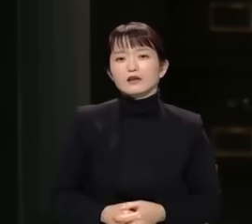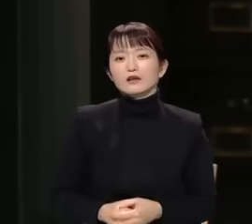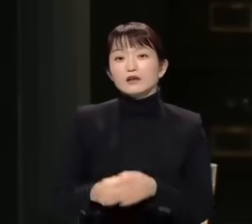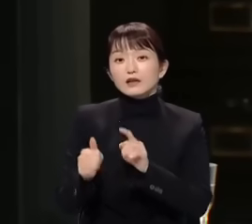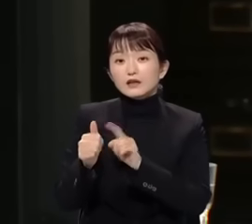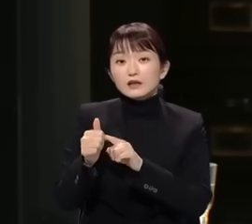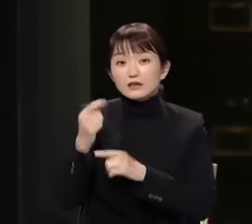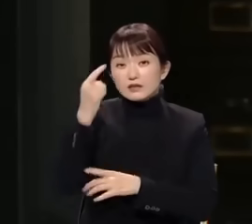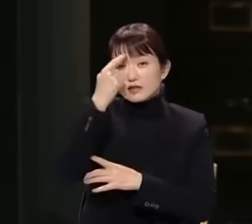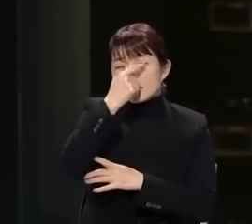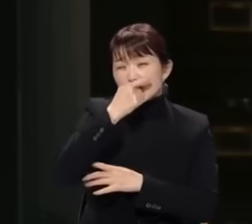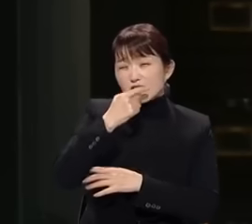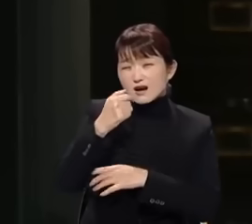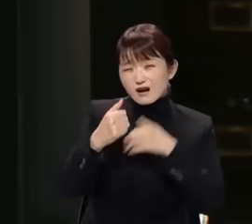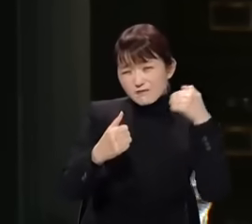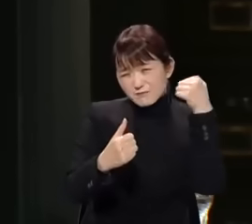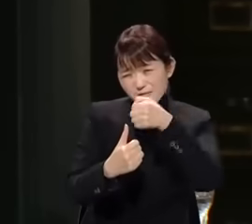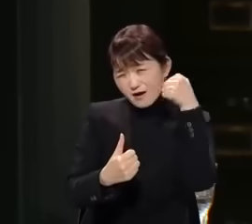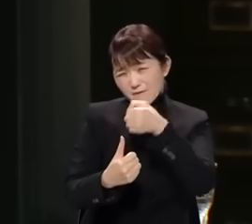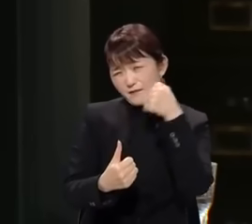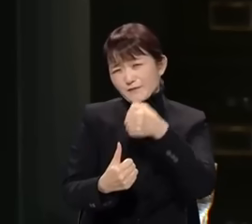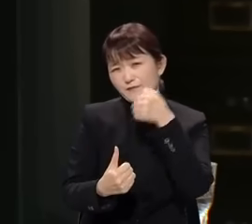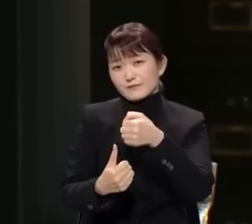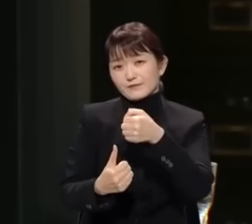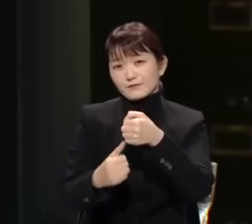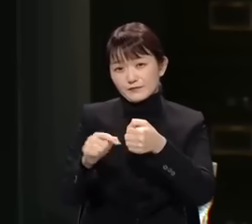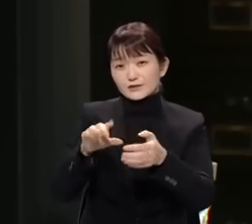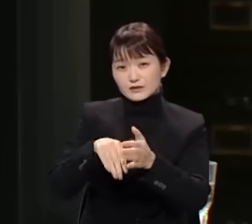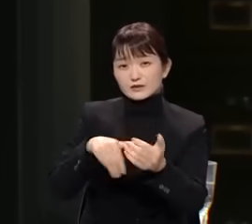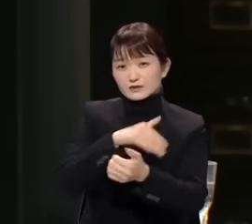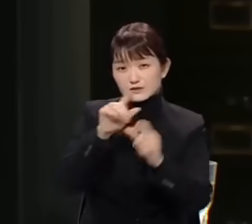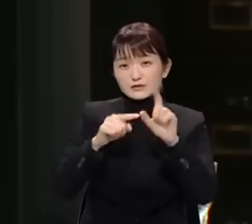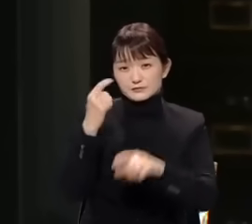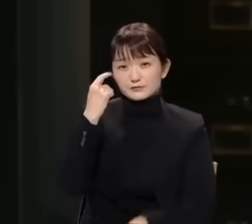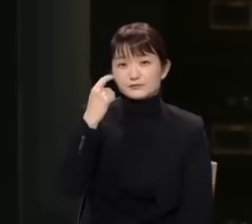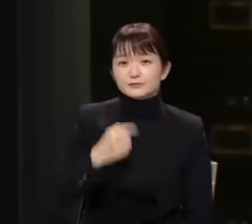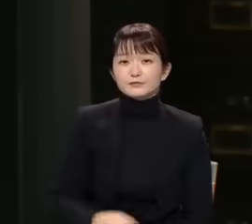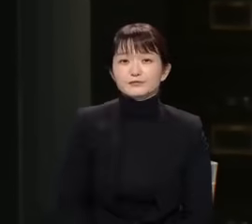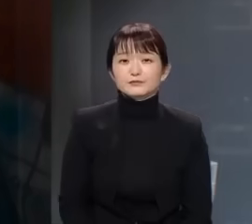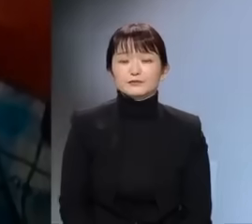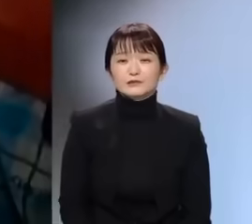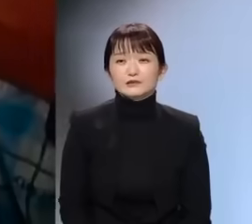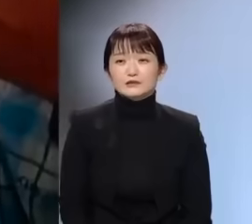피해자의 얼굴을 집중 공격했는데요. 당시 상황 직접 들어보시죠.